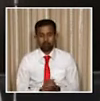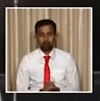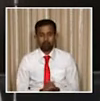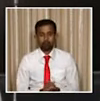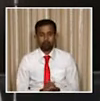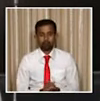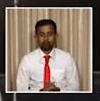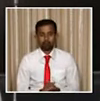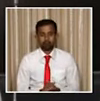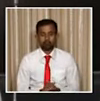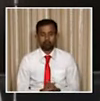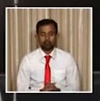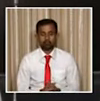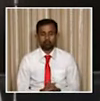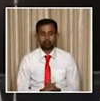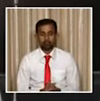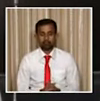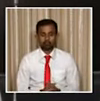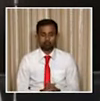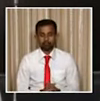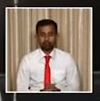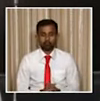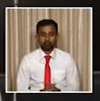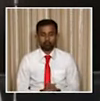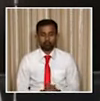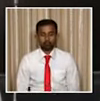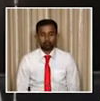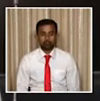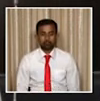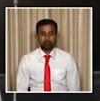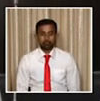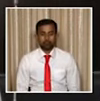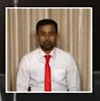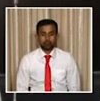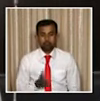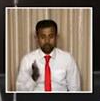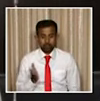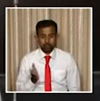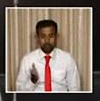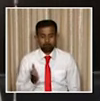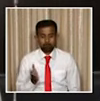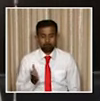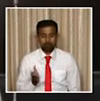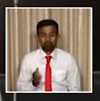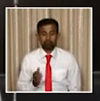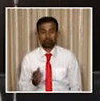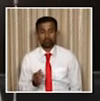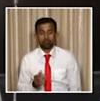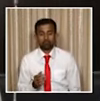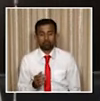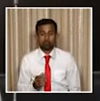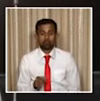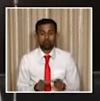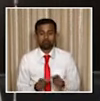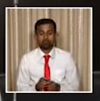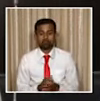role players of the global politics to look at the root cause of the issue of the Mediterranean region and